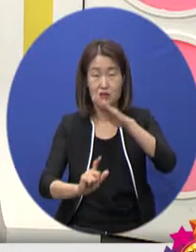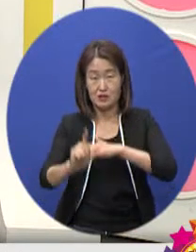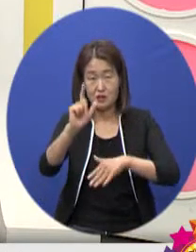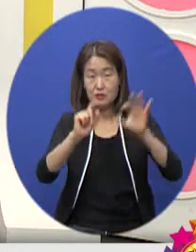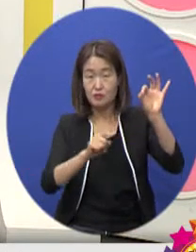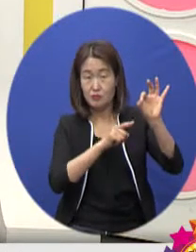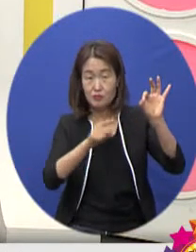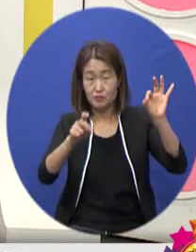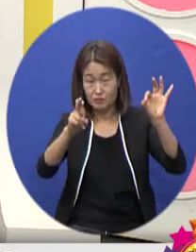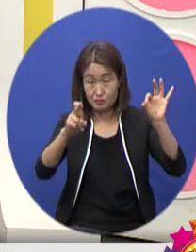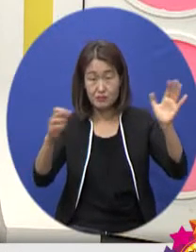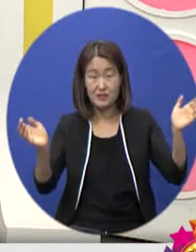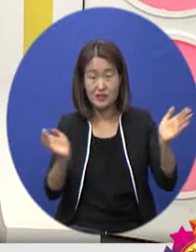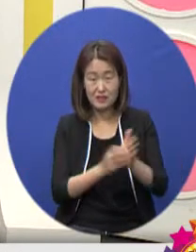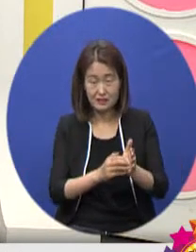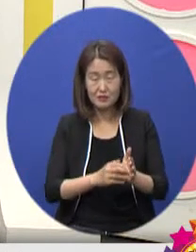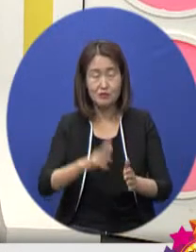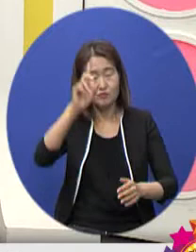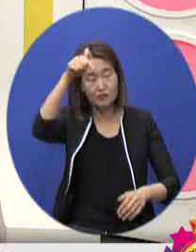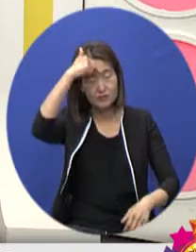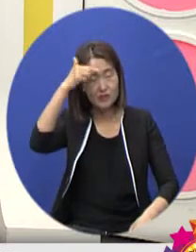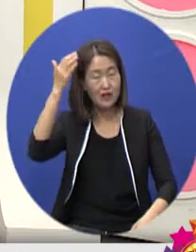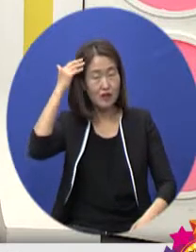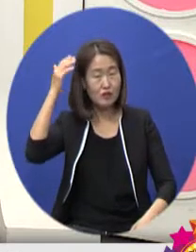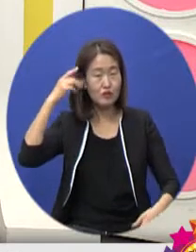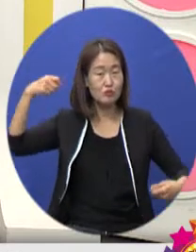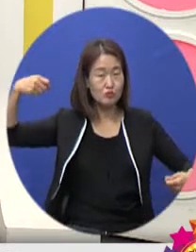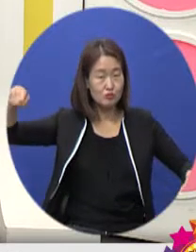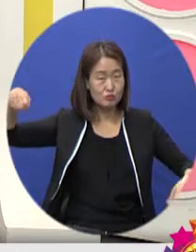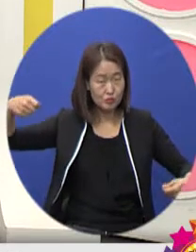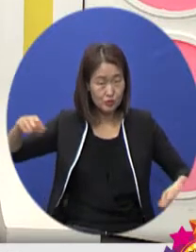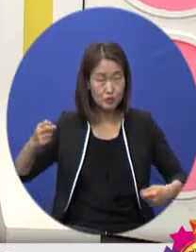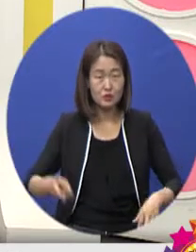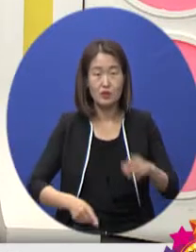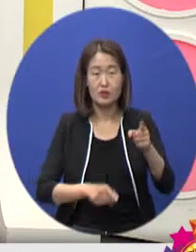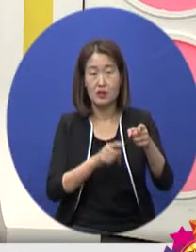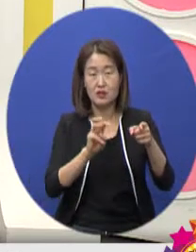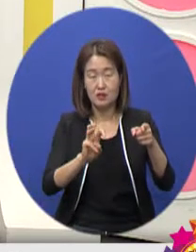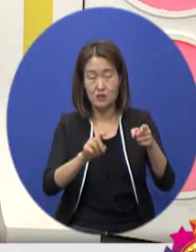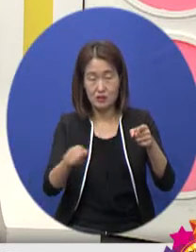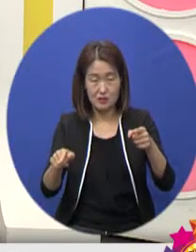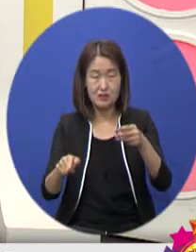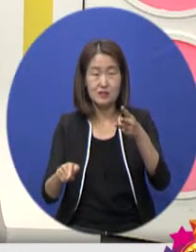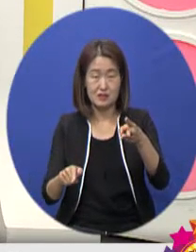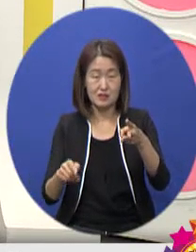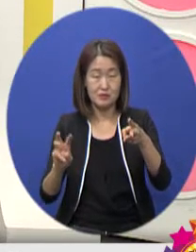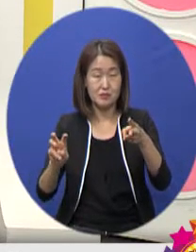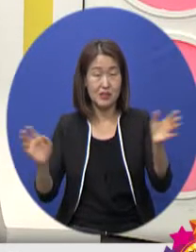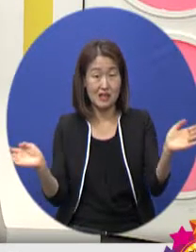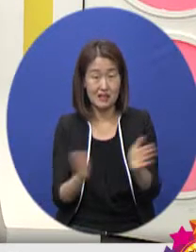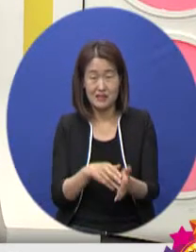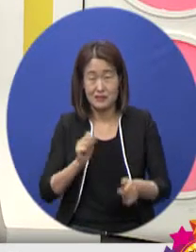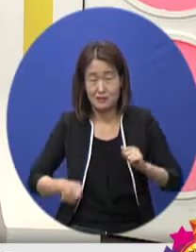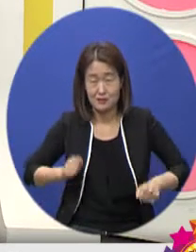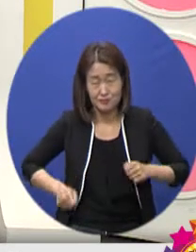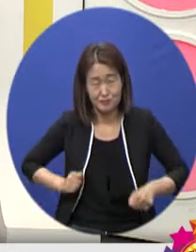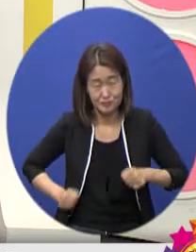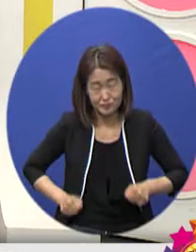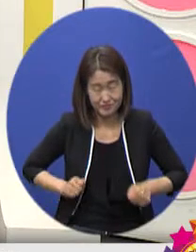10시부터 12시까지 고전무용하고 네. 3시 반에서 3시 반까지 난타를 해요.